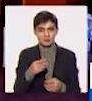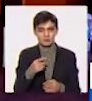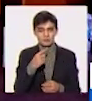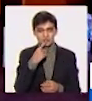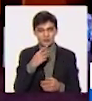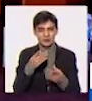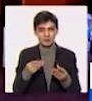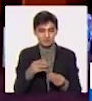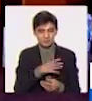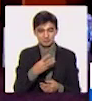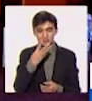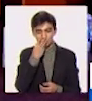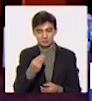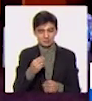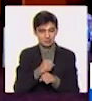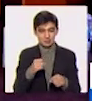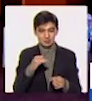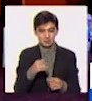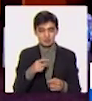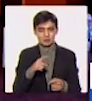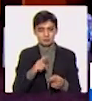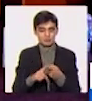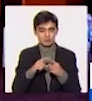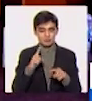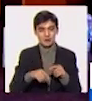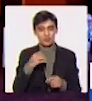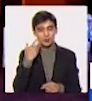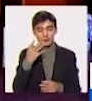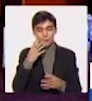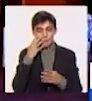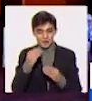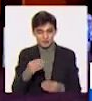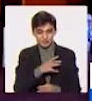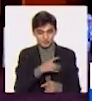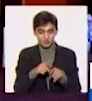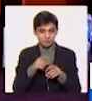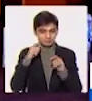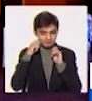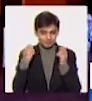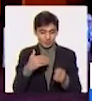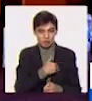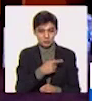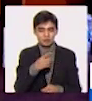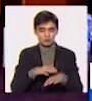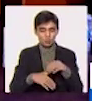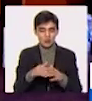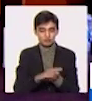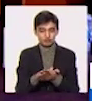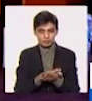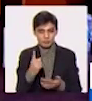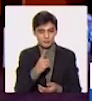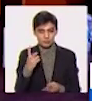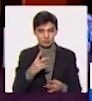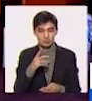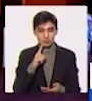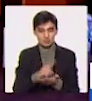как вы убираете маску, вы должны обязательно обрабатывать руки. Яғни күні бойы тастамай киіп жүруге болмайды, керісінше зиян. Жоқ, жоқ